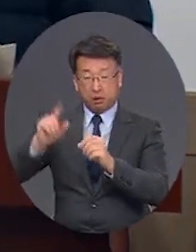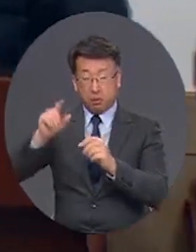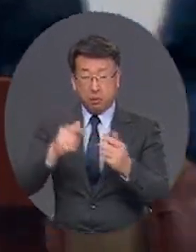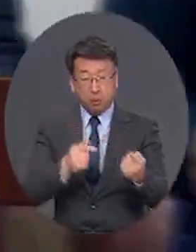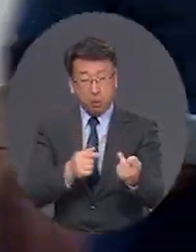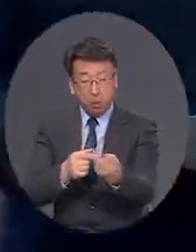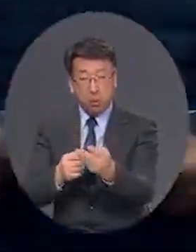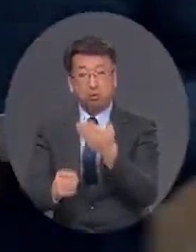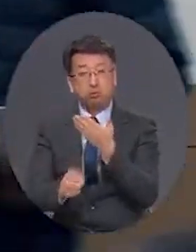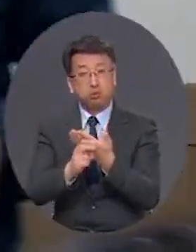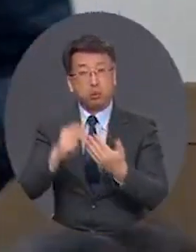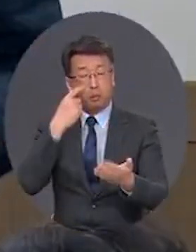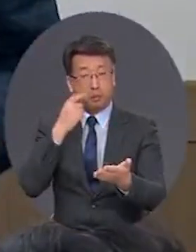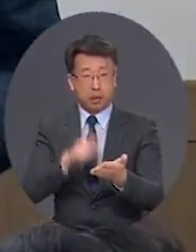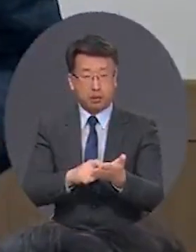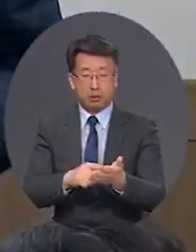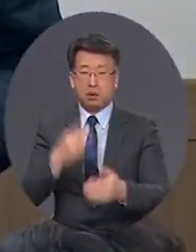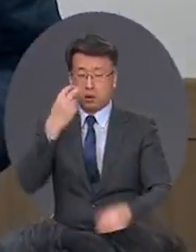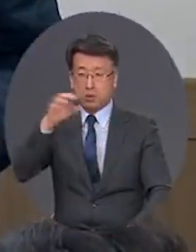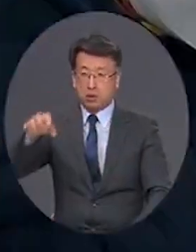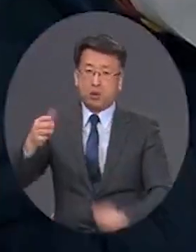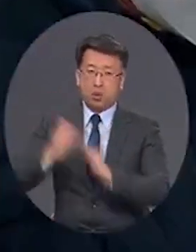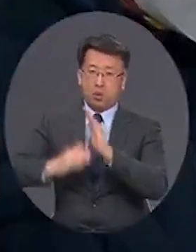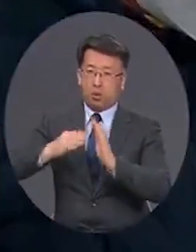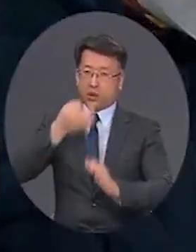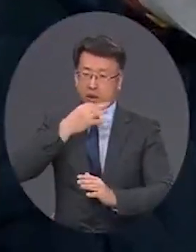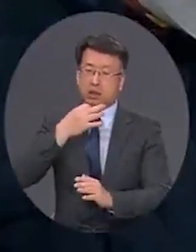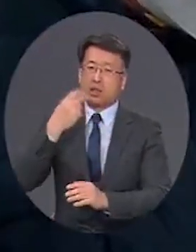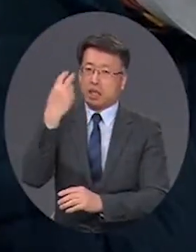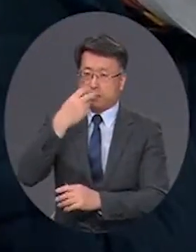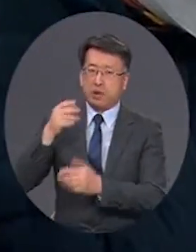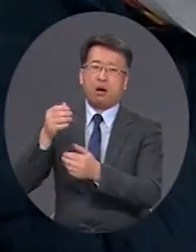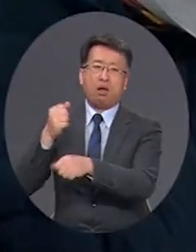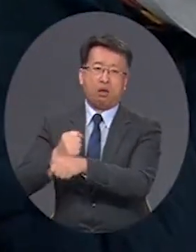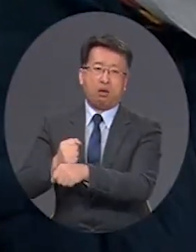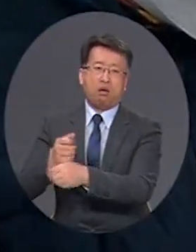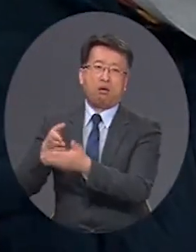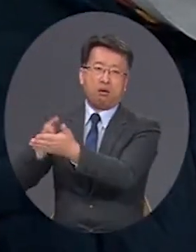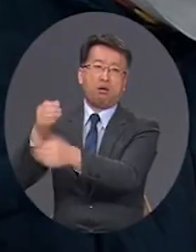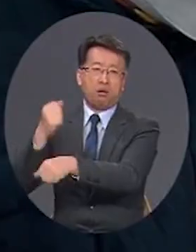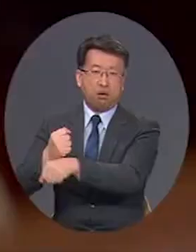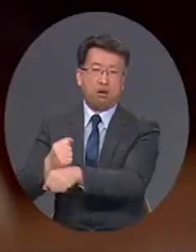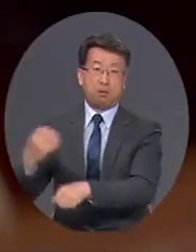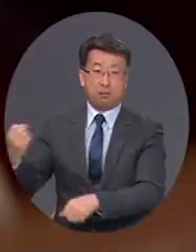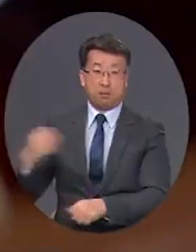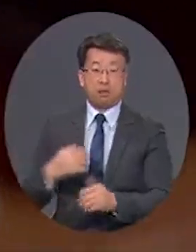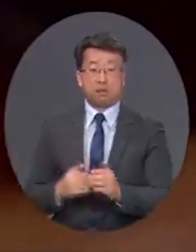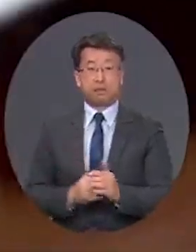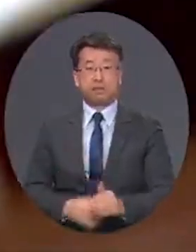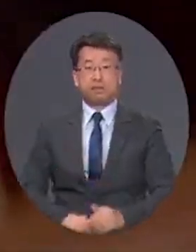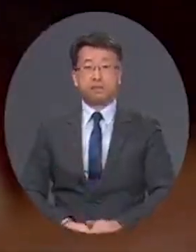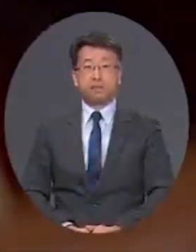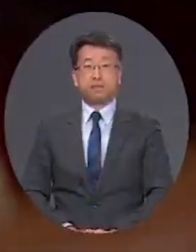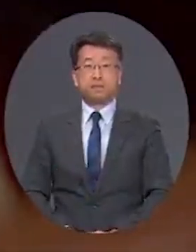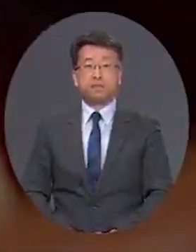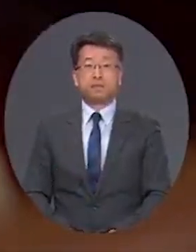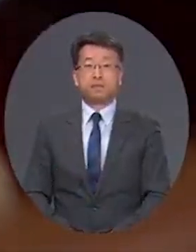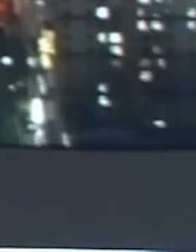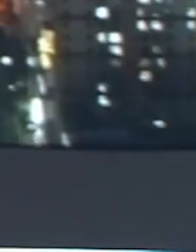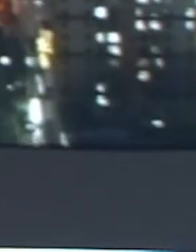소지가 확인된 만큼 감사원에 공익 감사를 청구하겠다고 밝혔습니다. MBC 뉴스